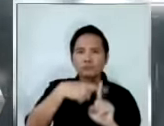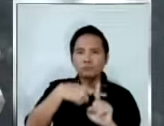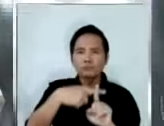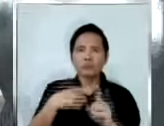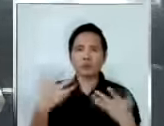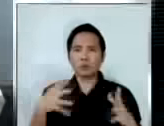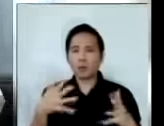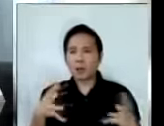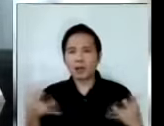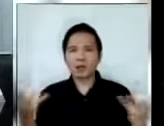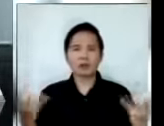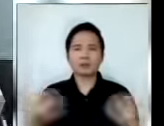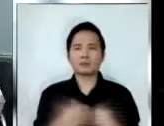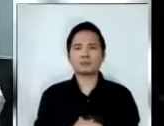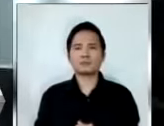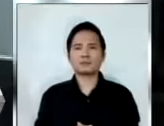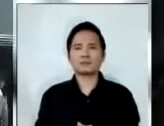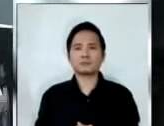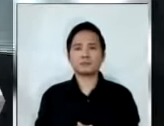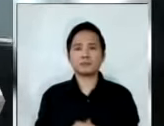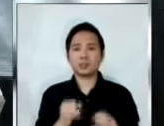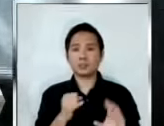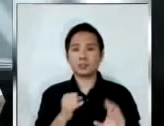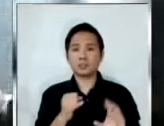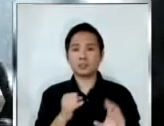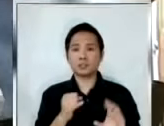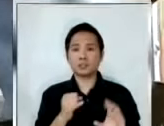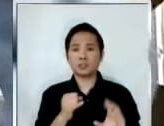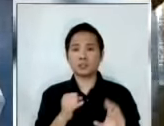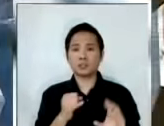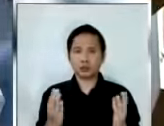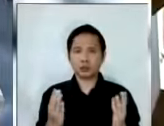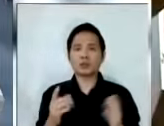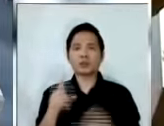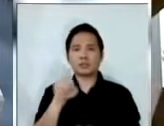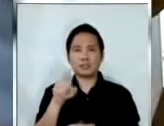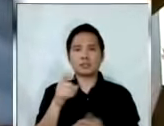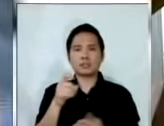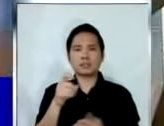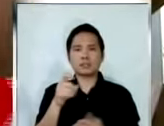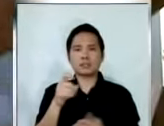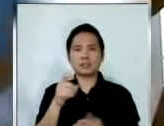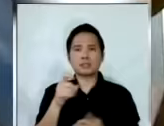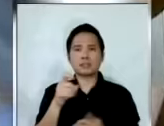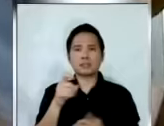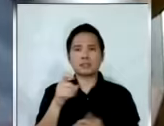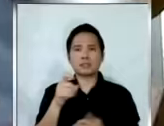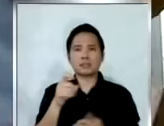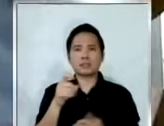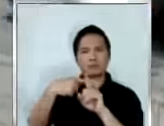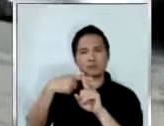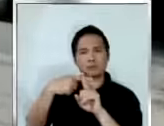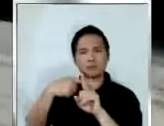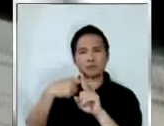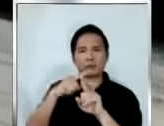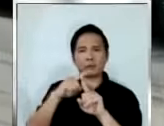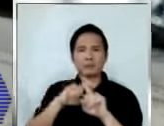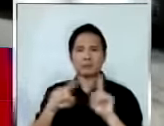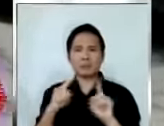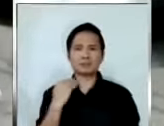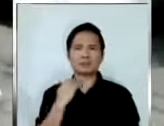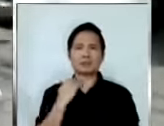jeepney operator, bibili pa lang sila ng karagdagang thermal scanner. Medyo kinapos pa po kami ngayon dahil kaumpisa pa lang po namin. Sa